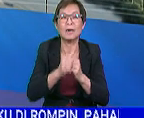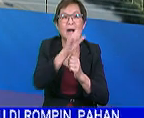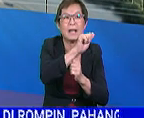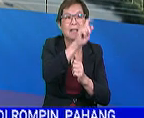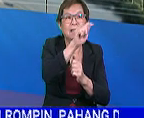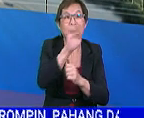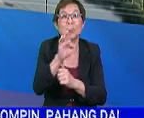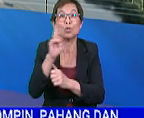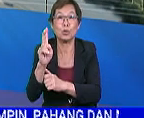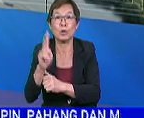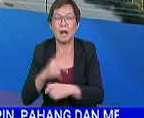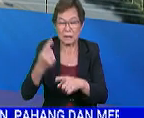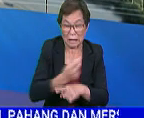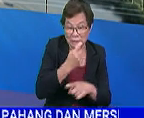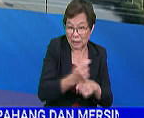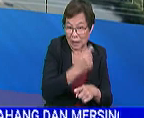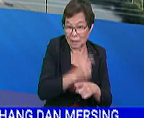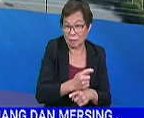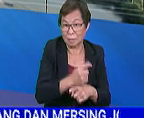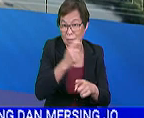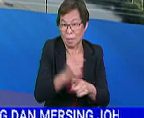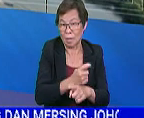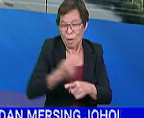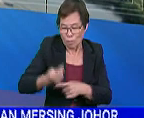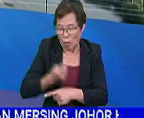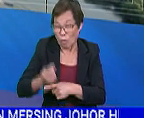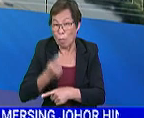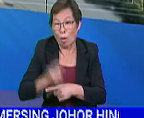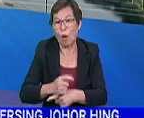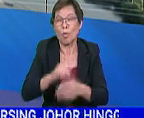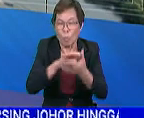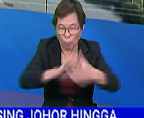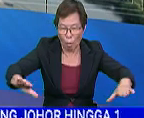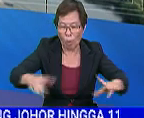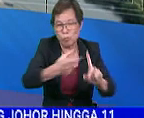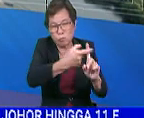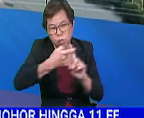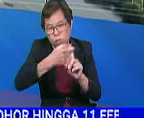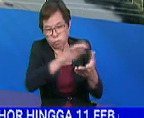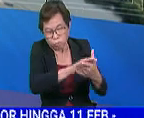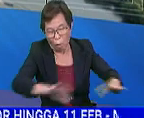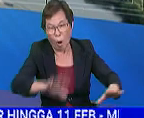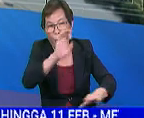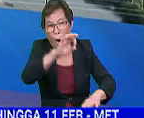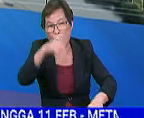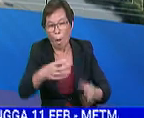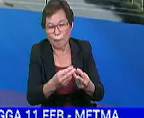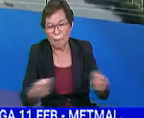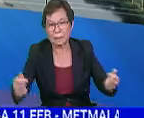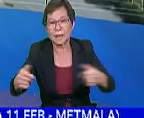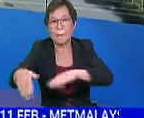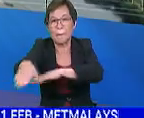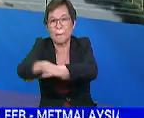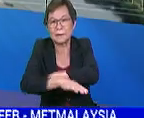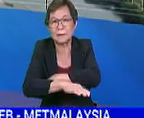atb2 latihan ini merupakan jajaran praktikal bertujuan menyelamat tebusan menerusi Ops pasir pantai